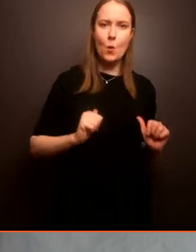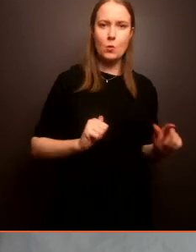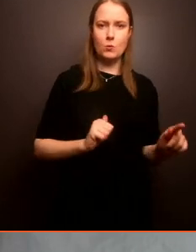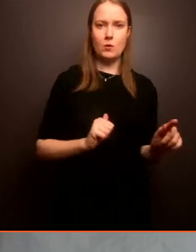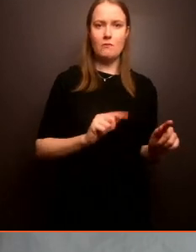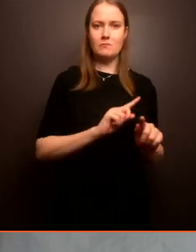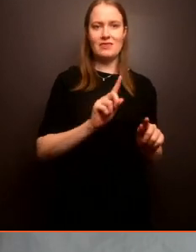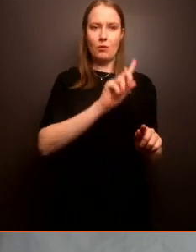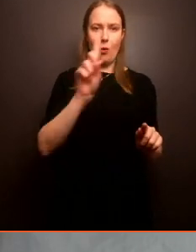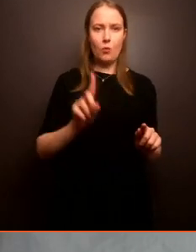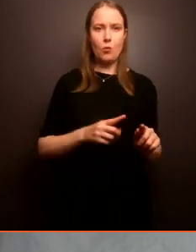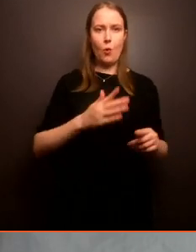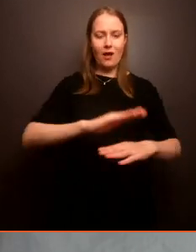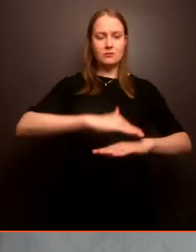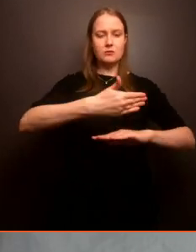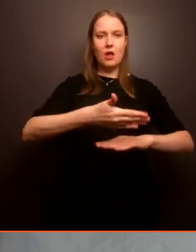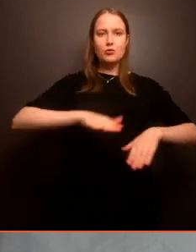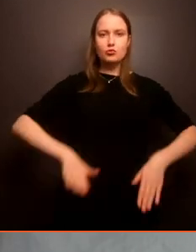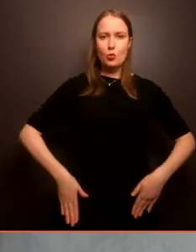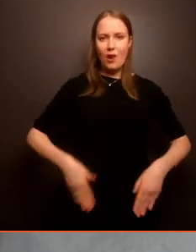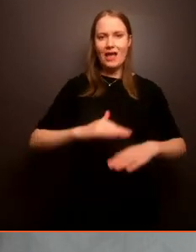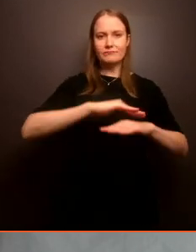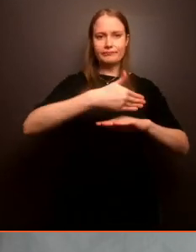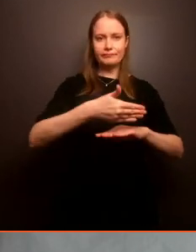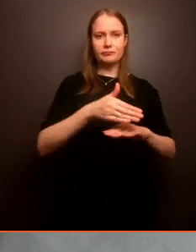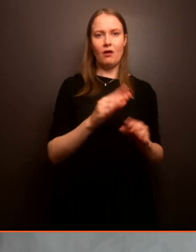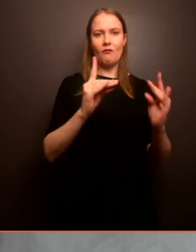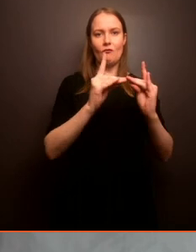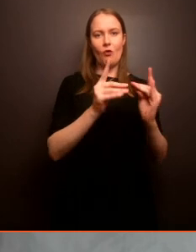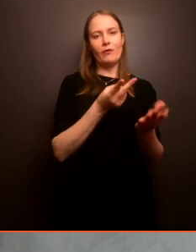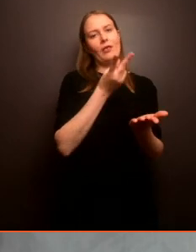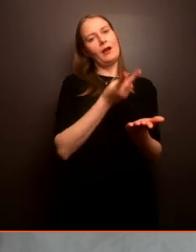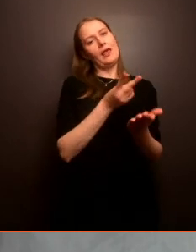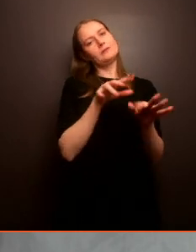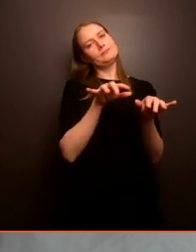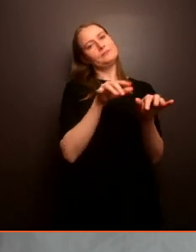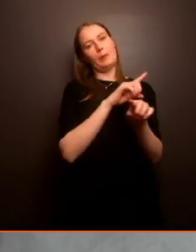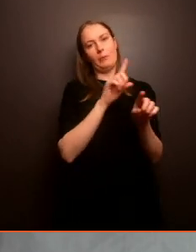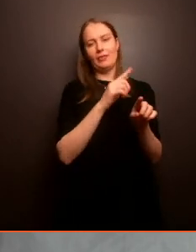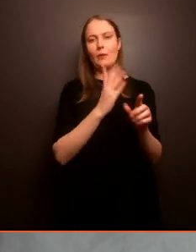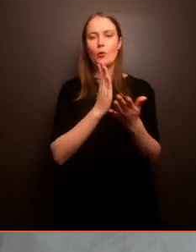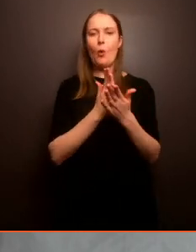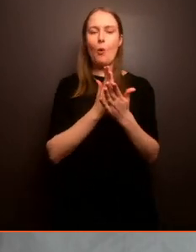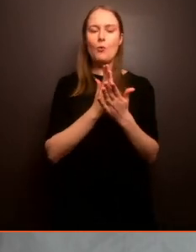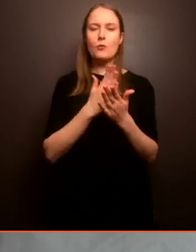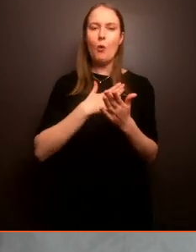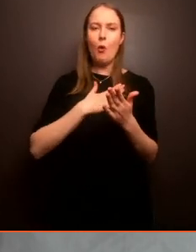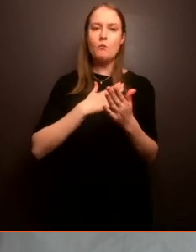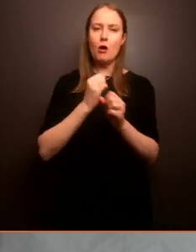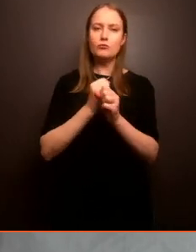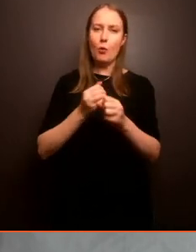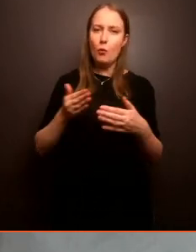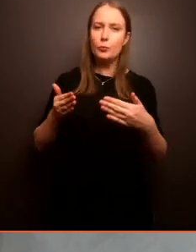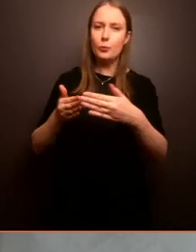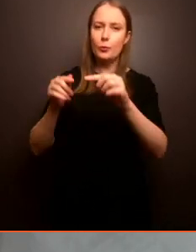üles, voodis lesides. Et minul oli üks kindel tõesti eesmärk on see, et mul on oma töönurk ja mul abikaasal samamoodi.